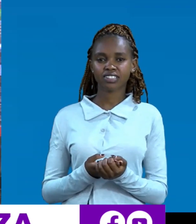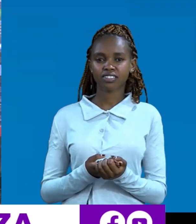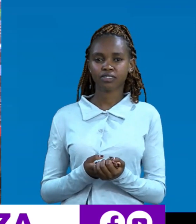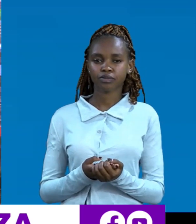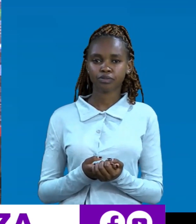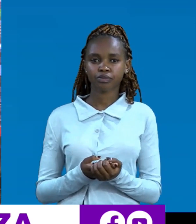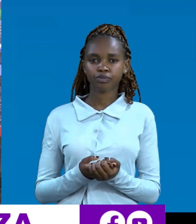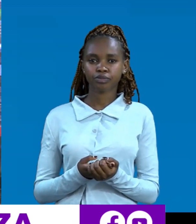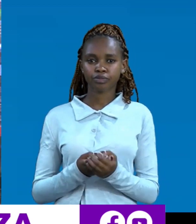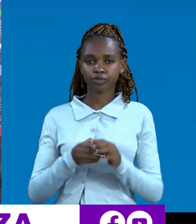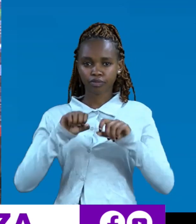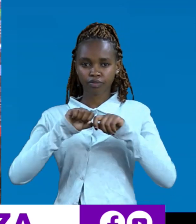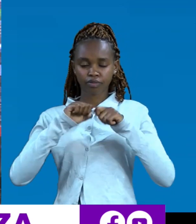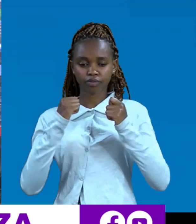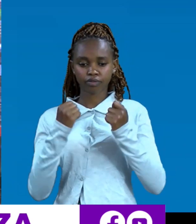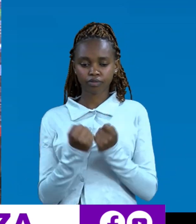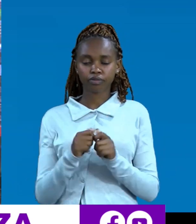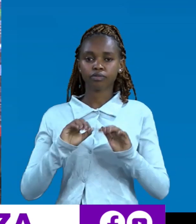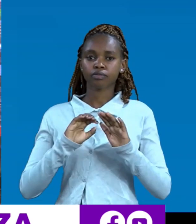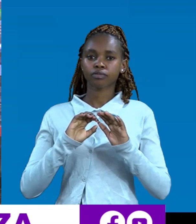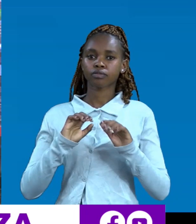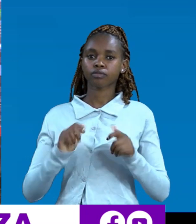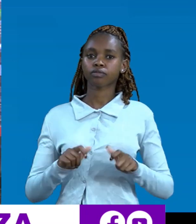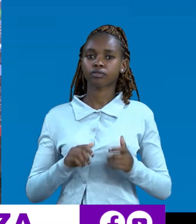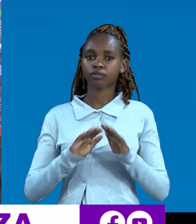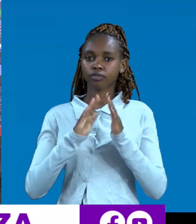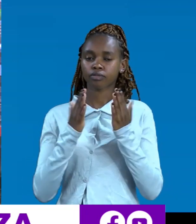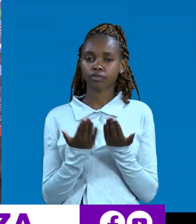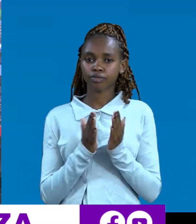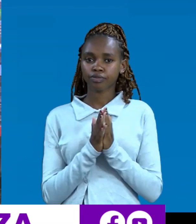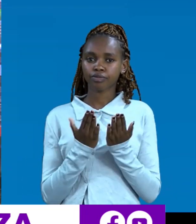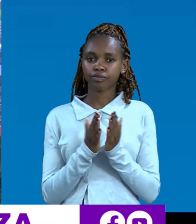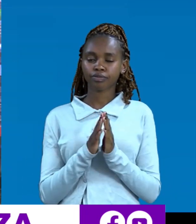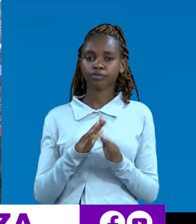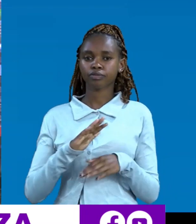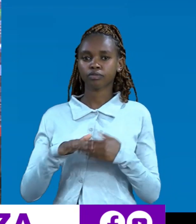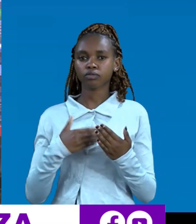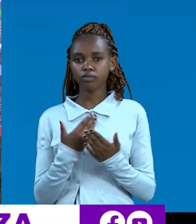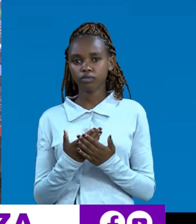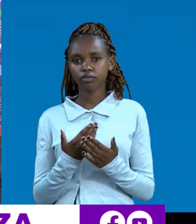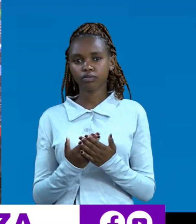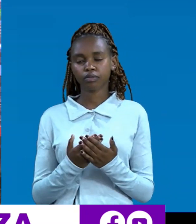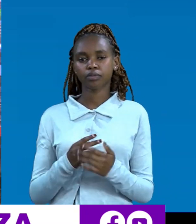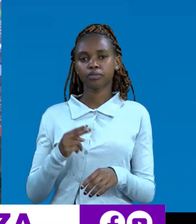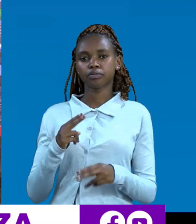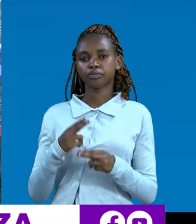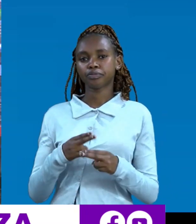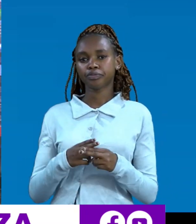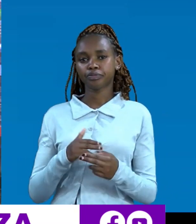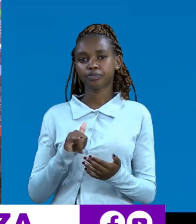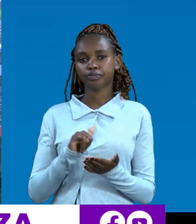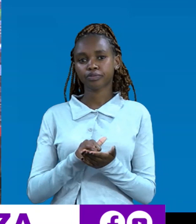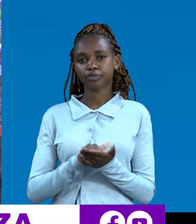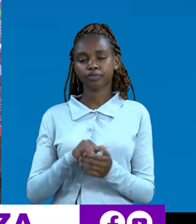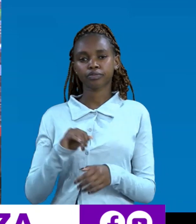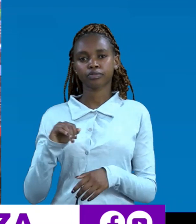Uh-huh. Kwa social media platforms. Sijui niseme zote ama niende specifically. Sema zote, lakini jina ni hiyo hiyo. Sema zenye uko wapi.